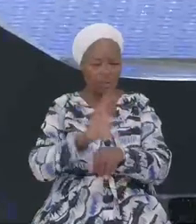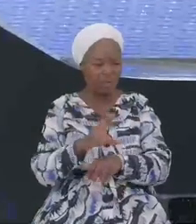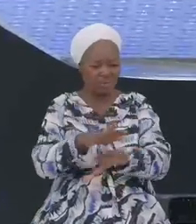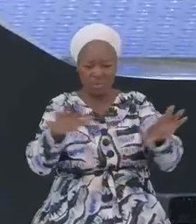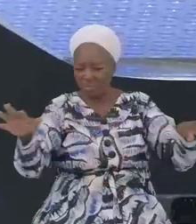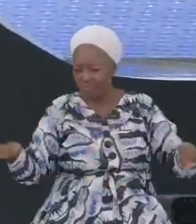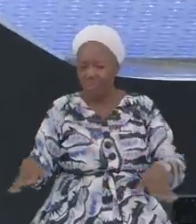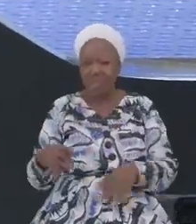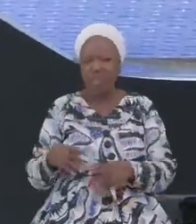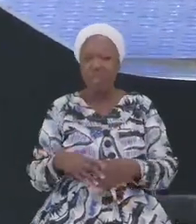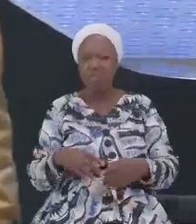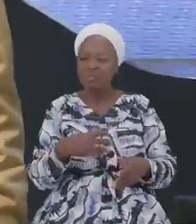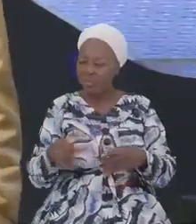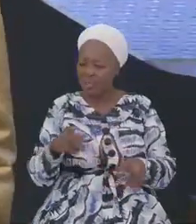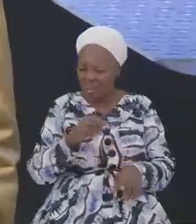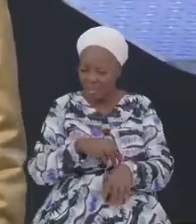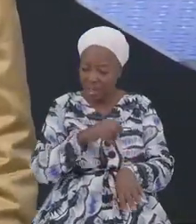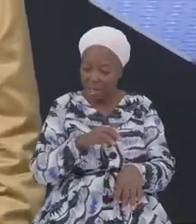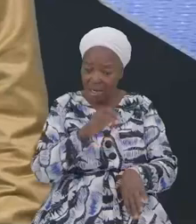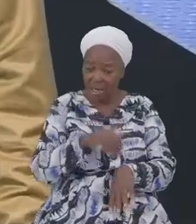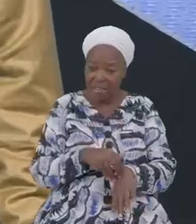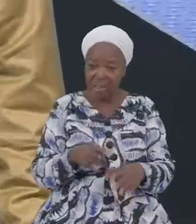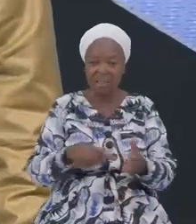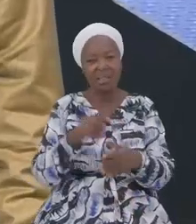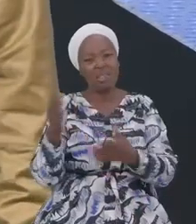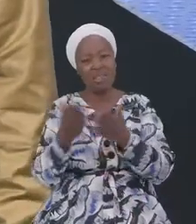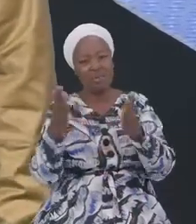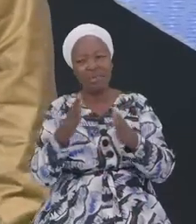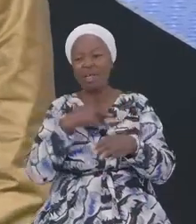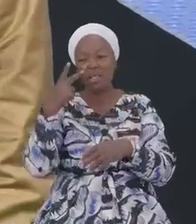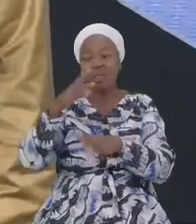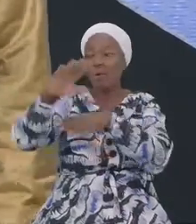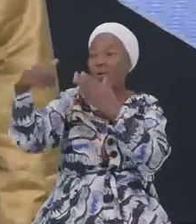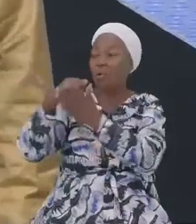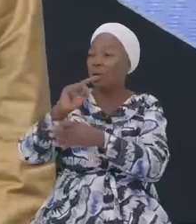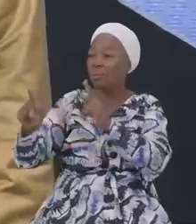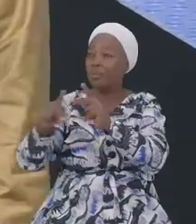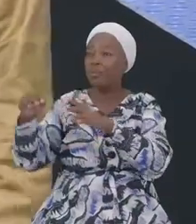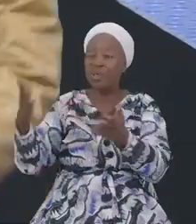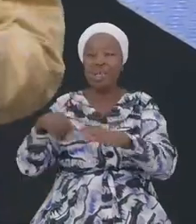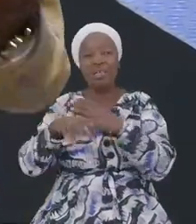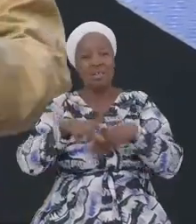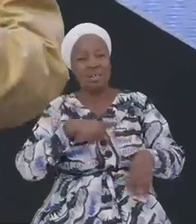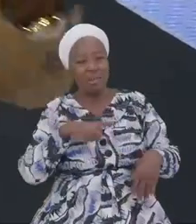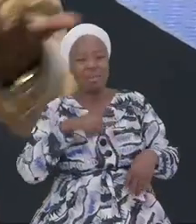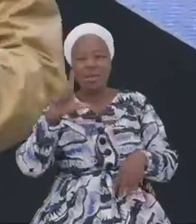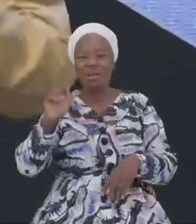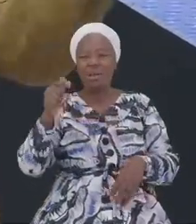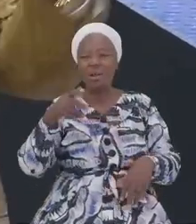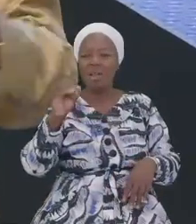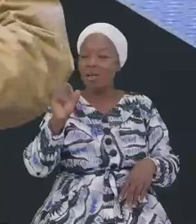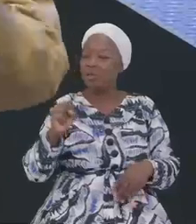ce culte. Et voyez tous nos frères et sœurs réunis partout dans le monde, ici à Lagos, dans les districts. Regardez-nous